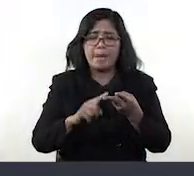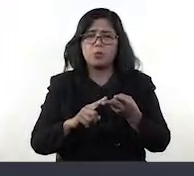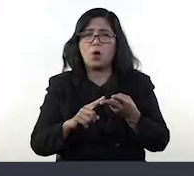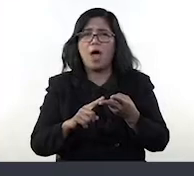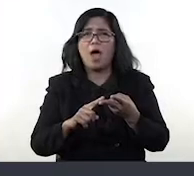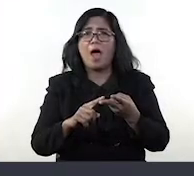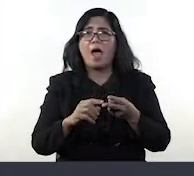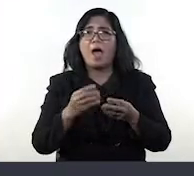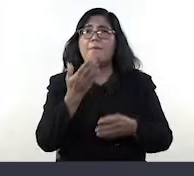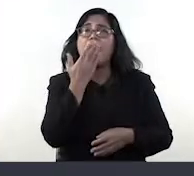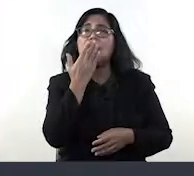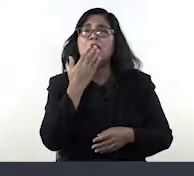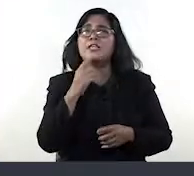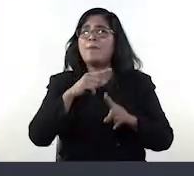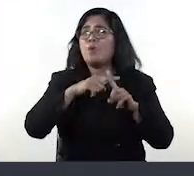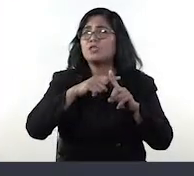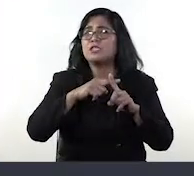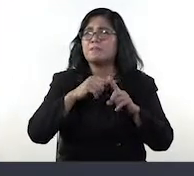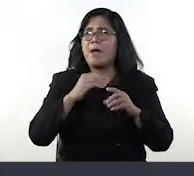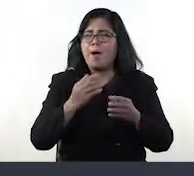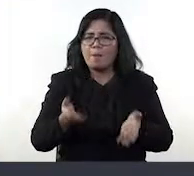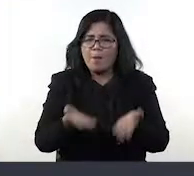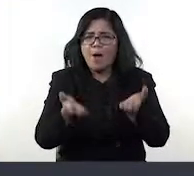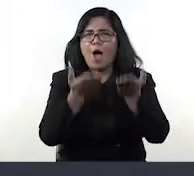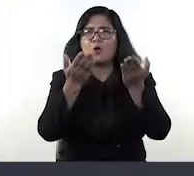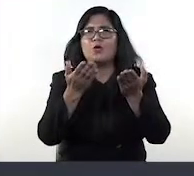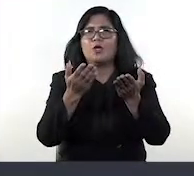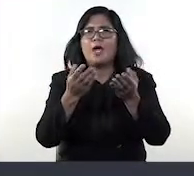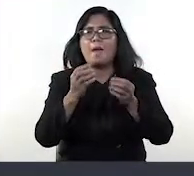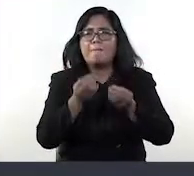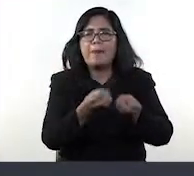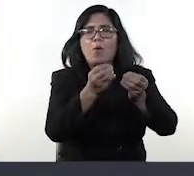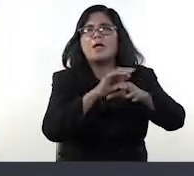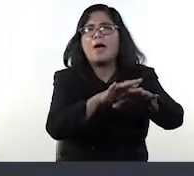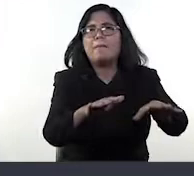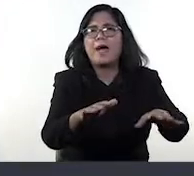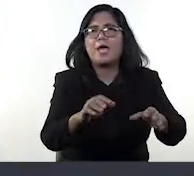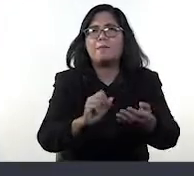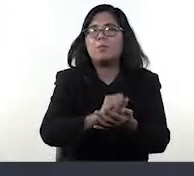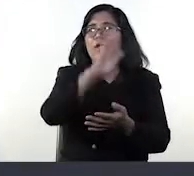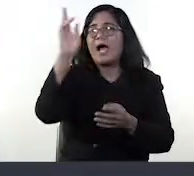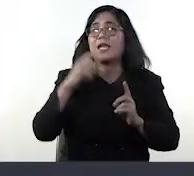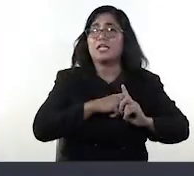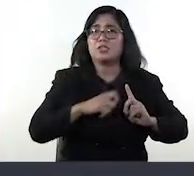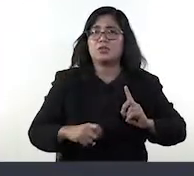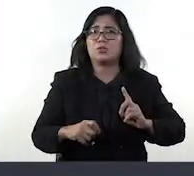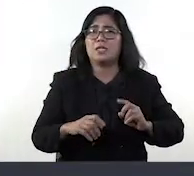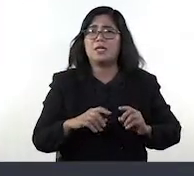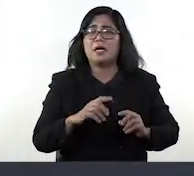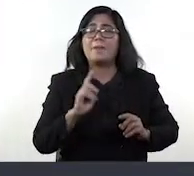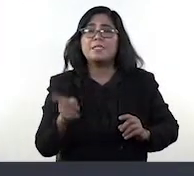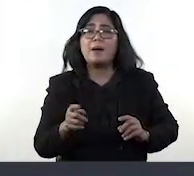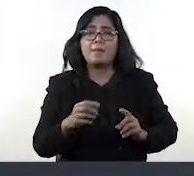roh bahasanya menjadi positif membangun membuat damai serta memuliakan Kristus dari buahnya kita dikenal